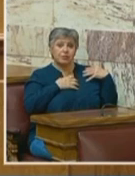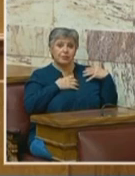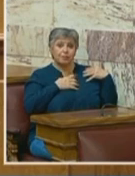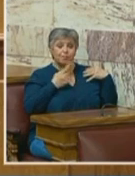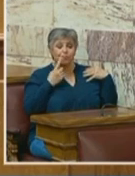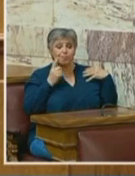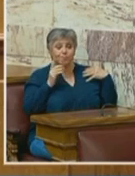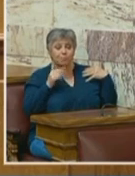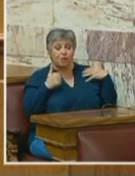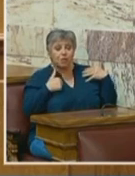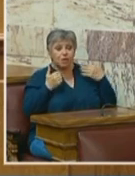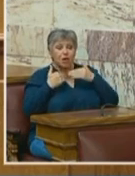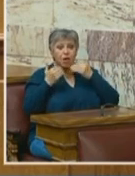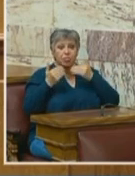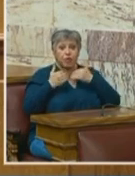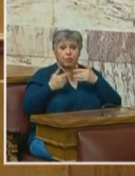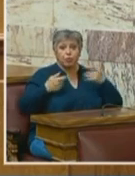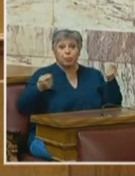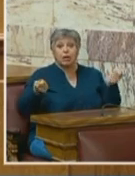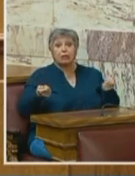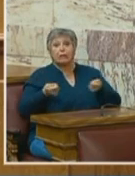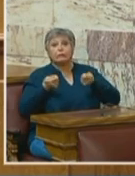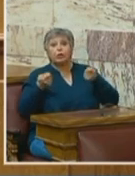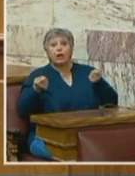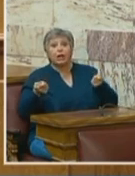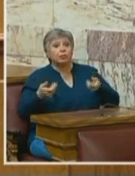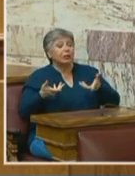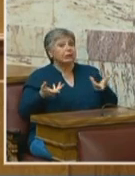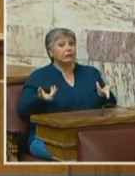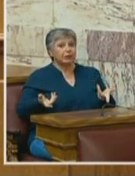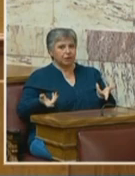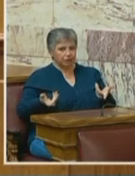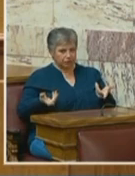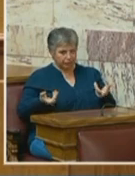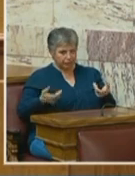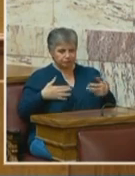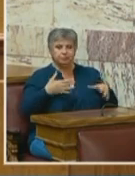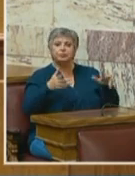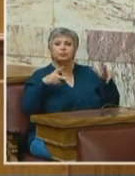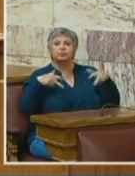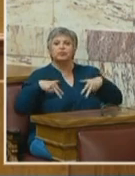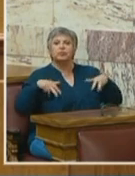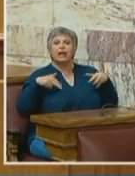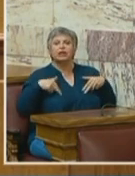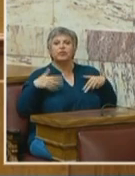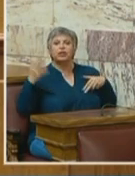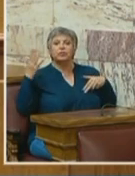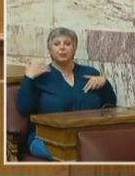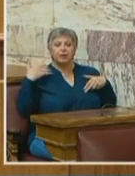Κουρουπλή. Δεύτερον, η κυβέρνηση έπεσε στην παγίδα την οποία ίδια